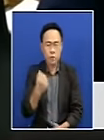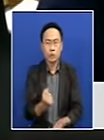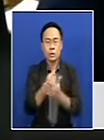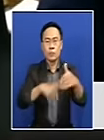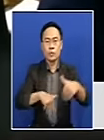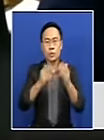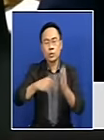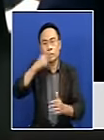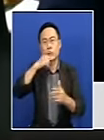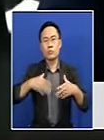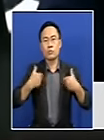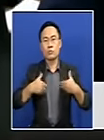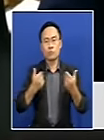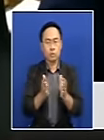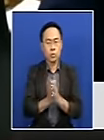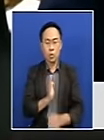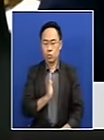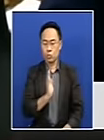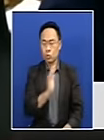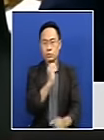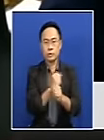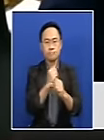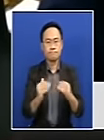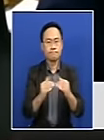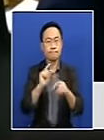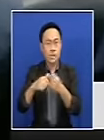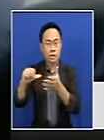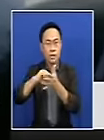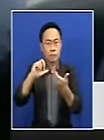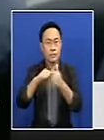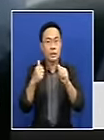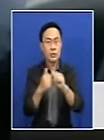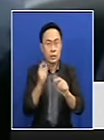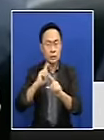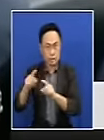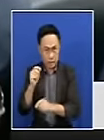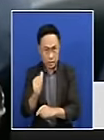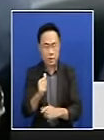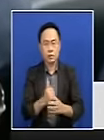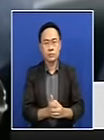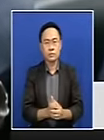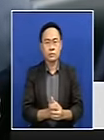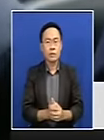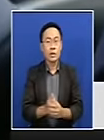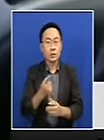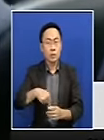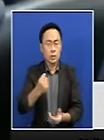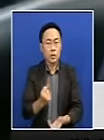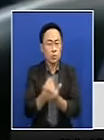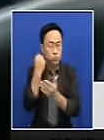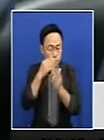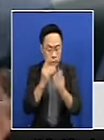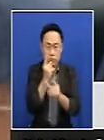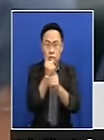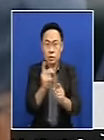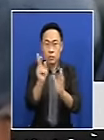ให้ประชาชนไทยอยู่ดีมีสุขมีความเที่ยงธรรมขจัดความเหลื่อมล้ำแก้ปัญหาต่างๆซึ่งถ้าทุกคน